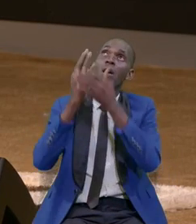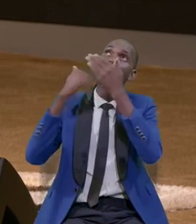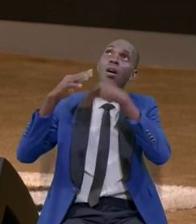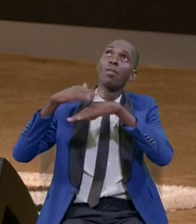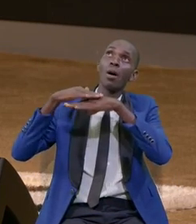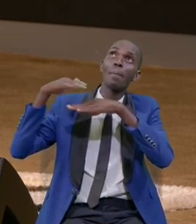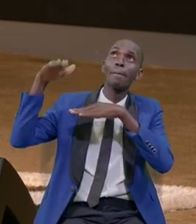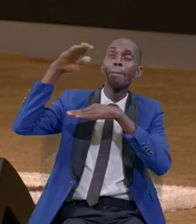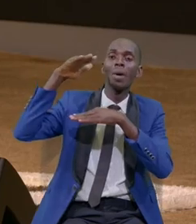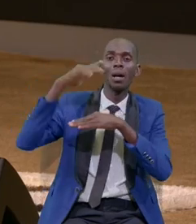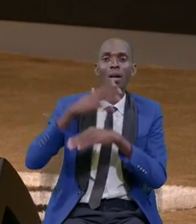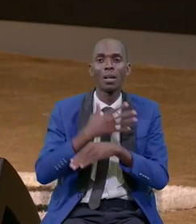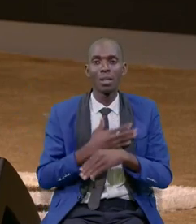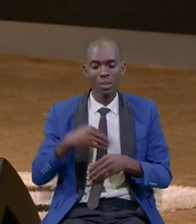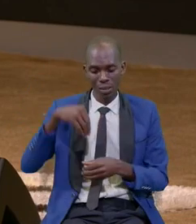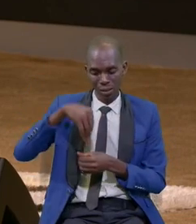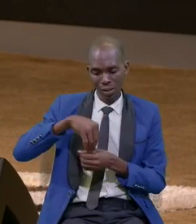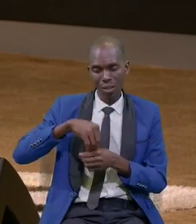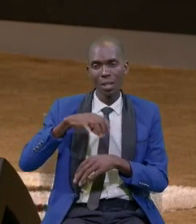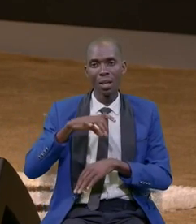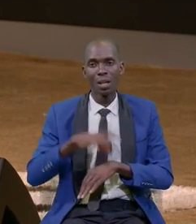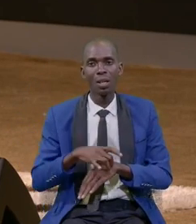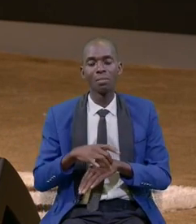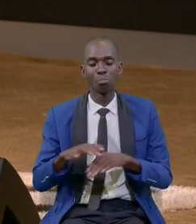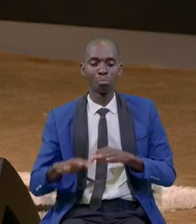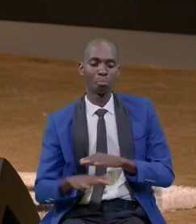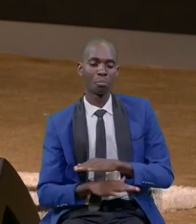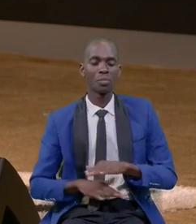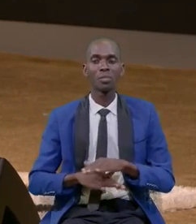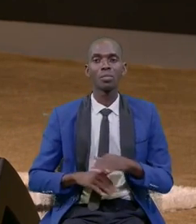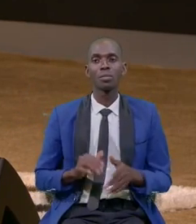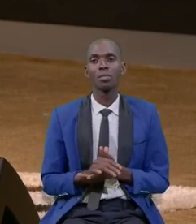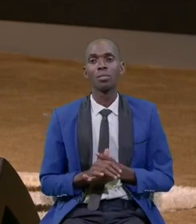dans les cieux et en bas sur la terre.